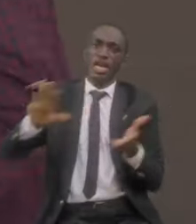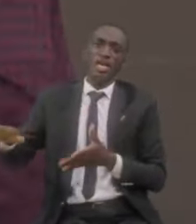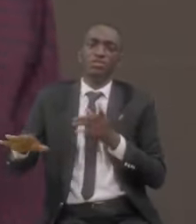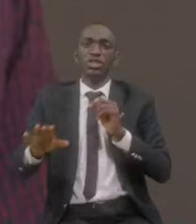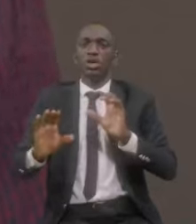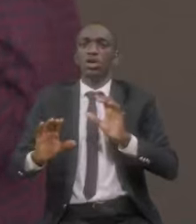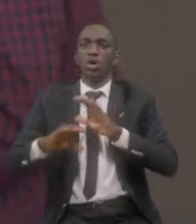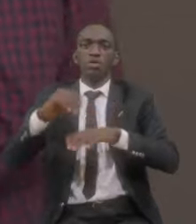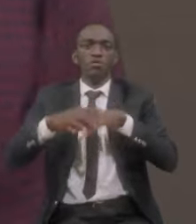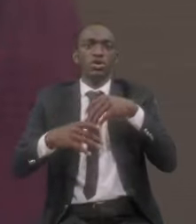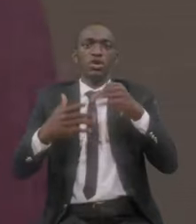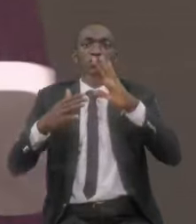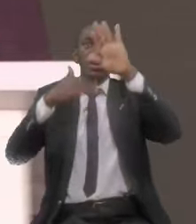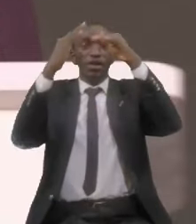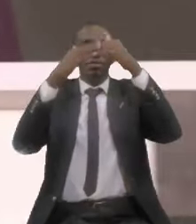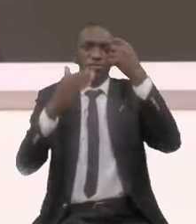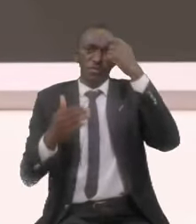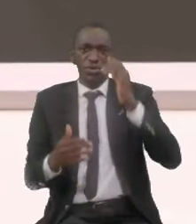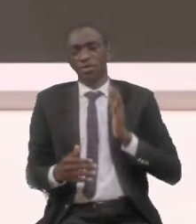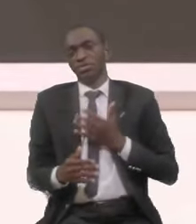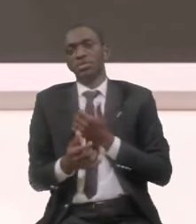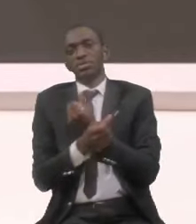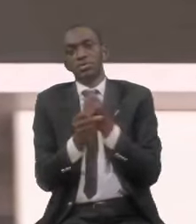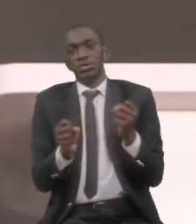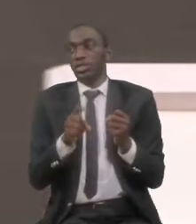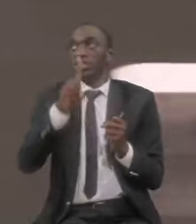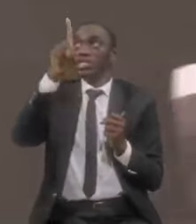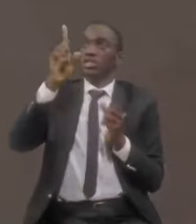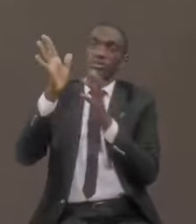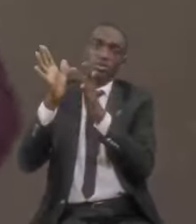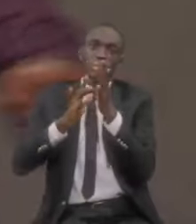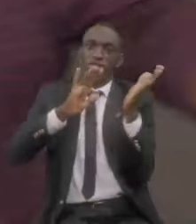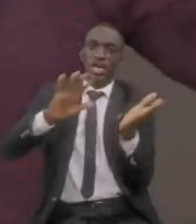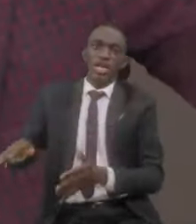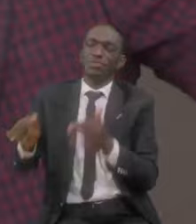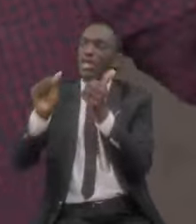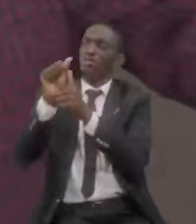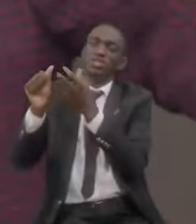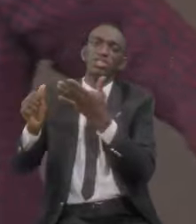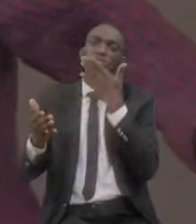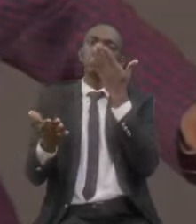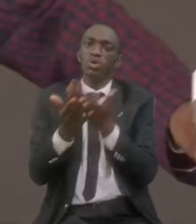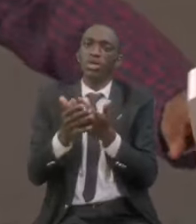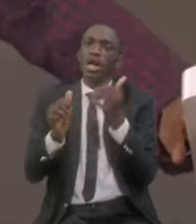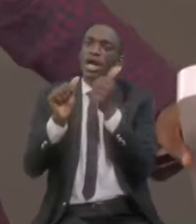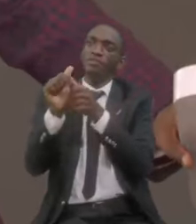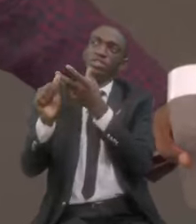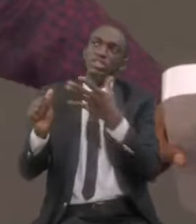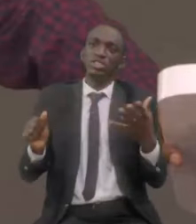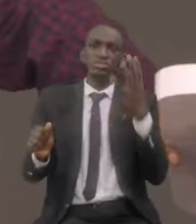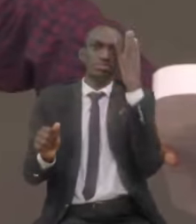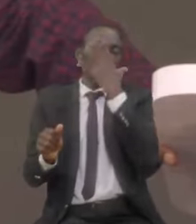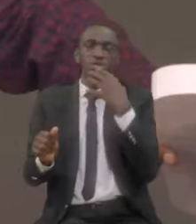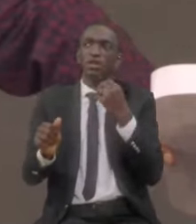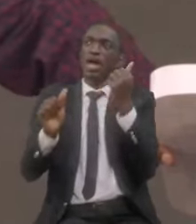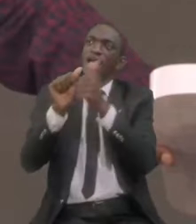Il a tout laissé, tout abandonné, tout ce qui était bon, splendide, tout ce qui était glorieux. Tout ce qu'il avait au